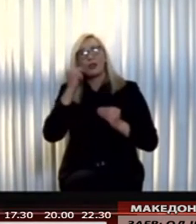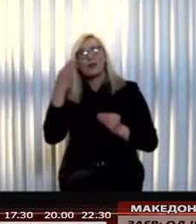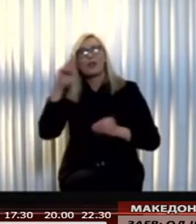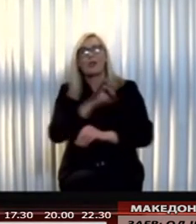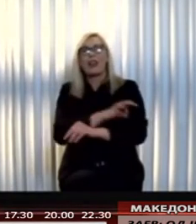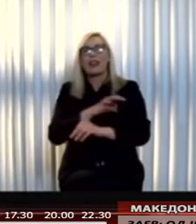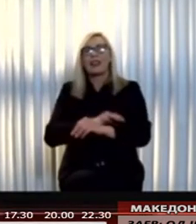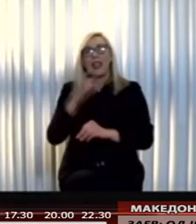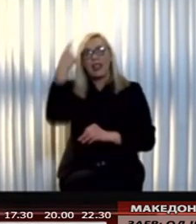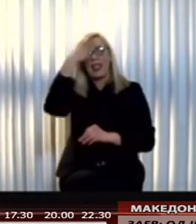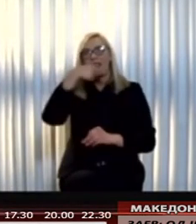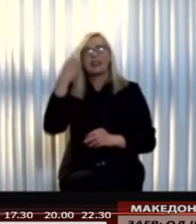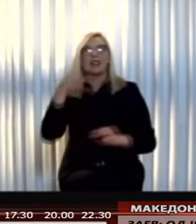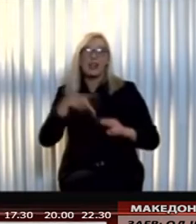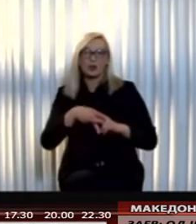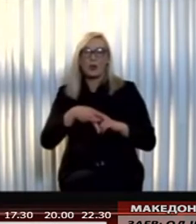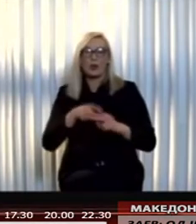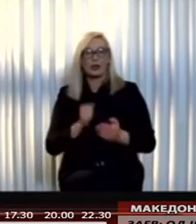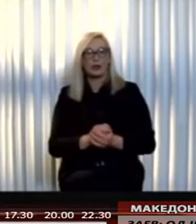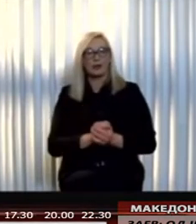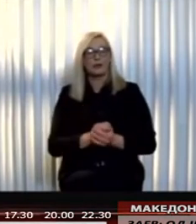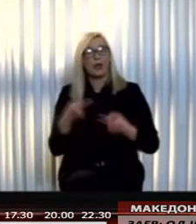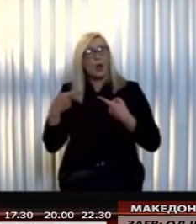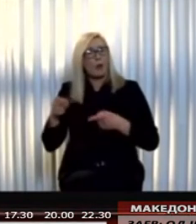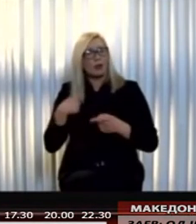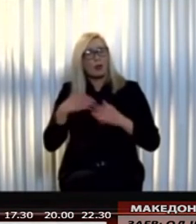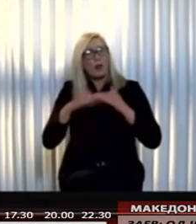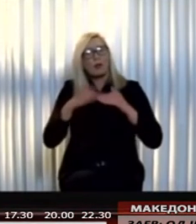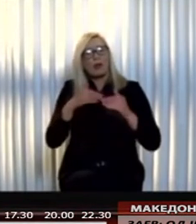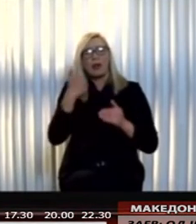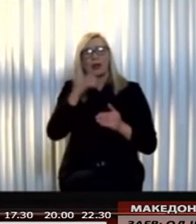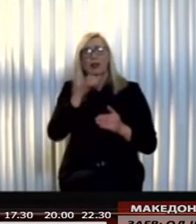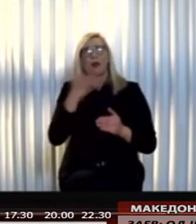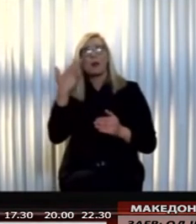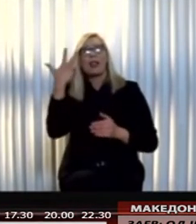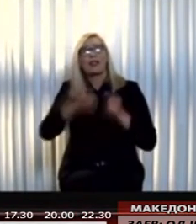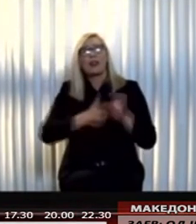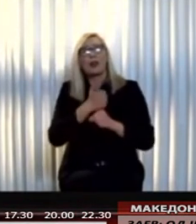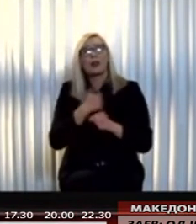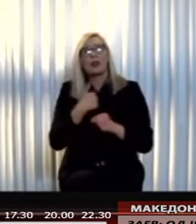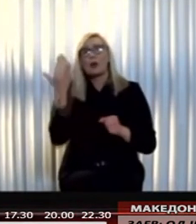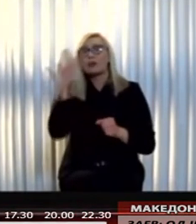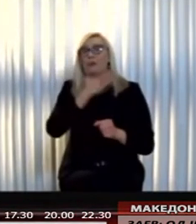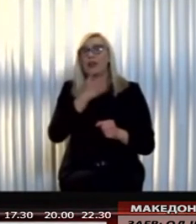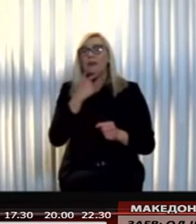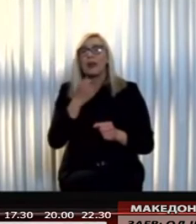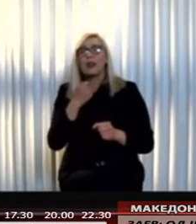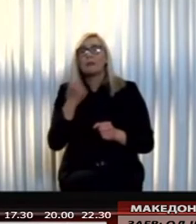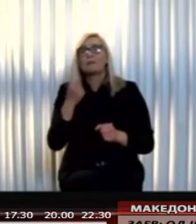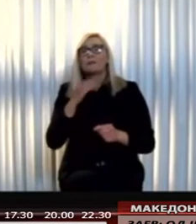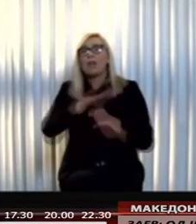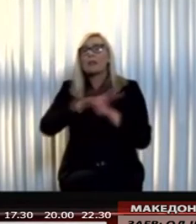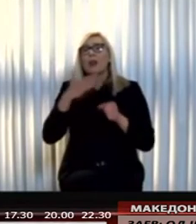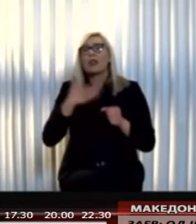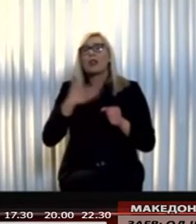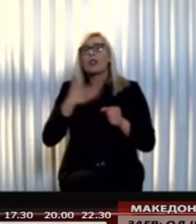на лица со попреченост. Посебно ми е драго што во изминатите 3 години успеавме да ја оствариме нашата цел, да